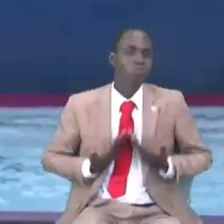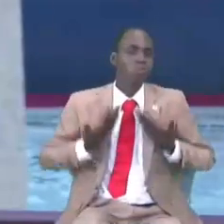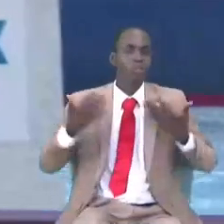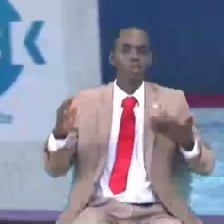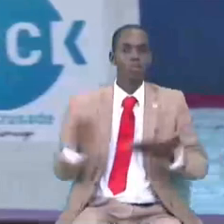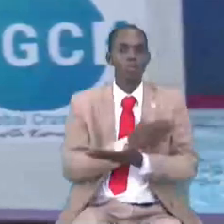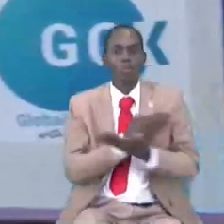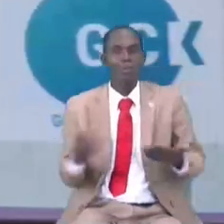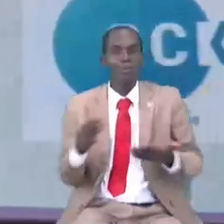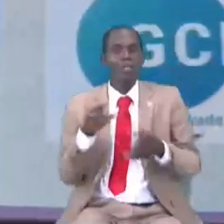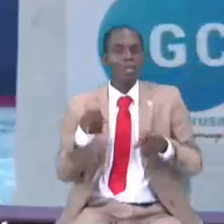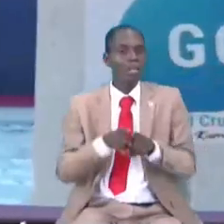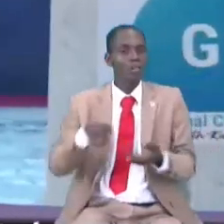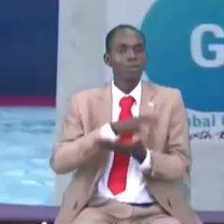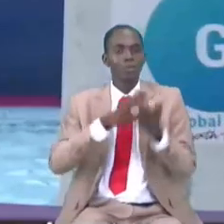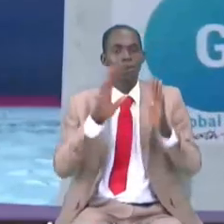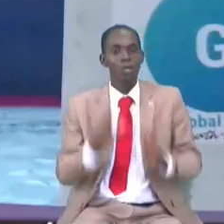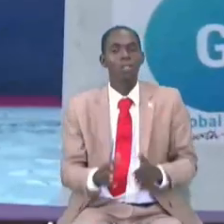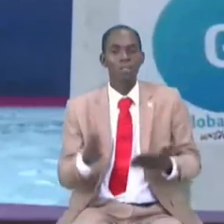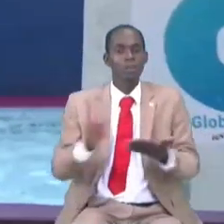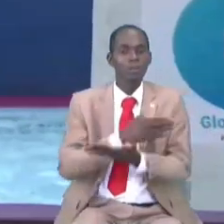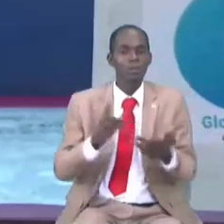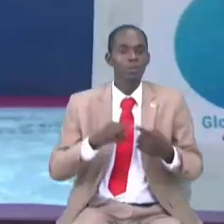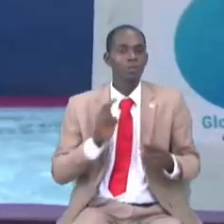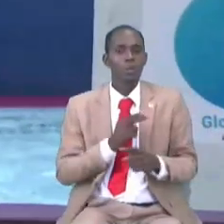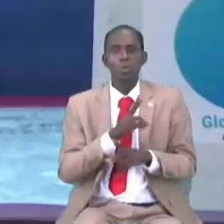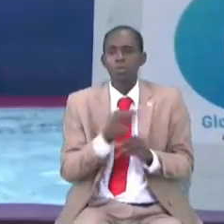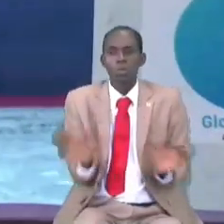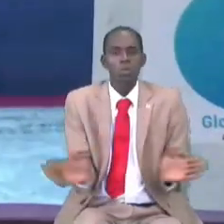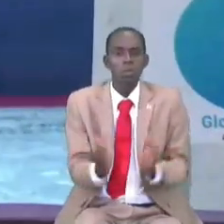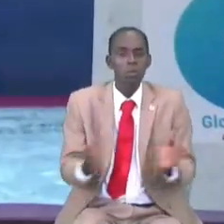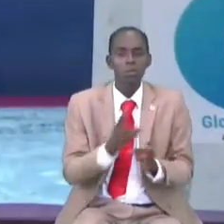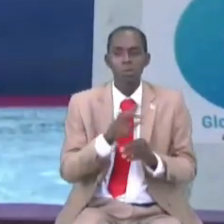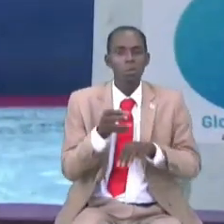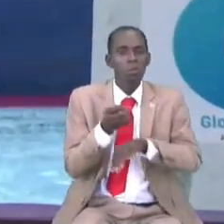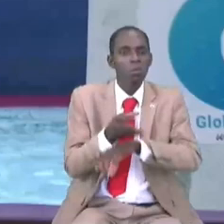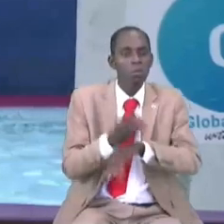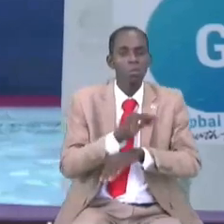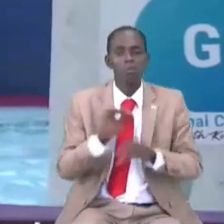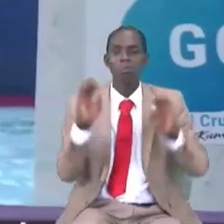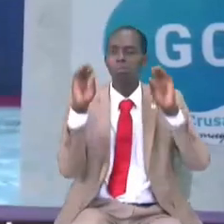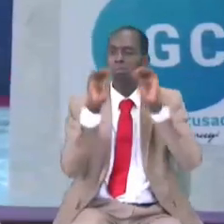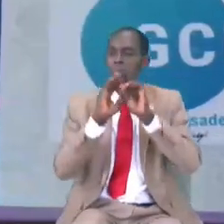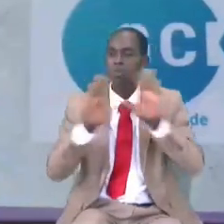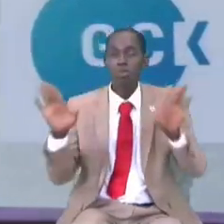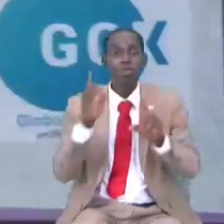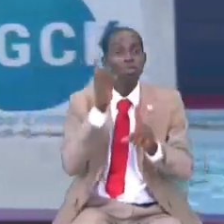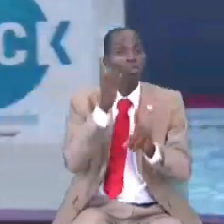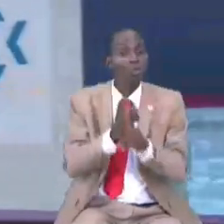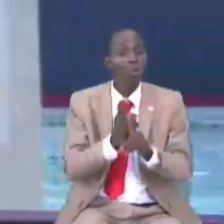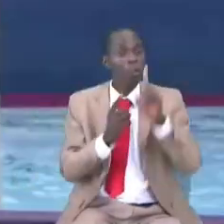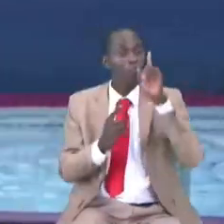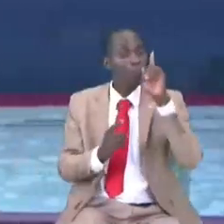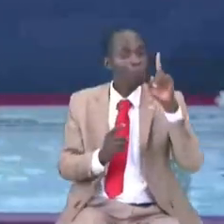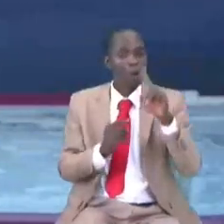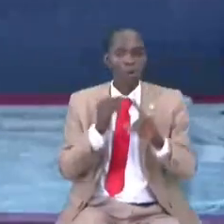n'y avait pas d'encouragement, il n'y avait pas de conseil, rien d'autre. Excepté un seul message avec une seule phrase. Encore 40